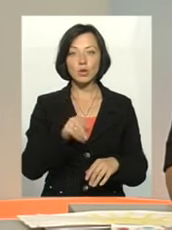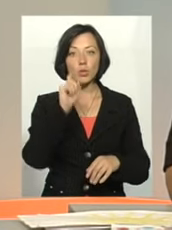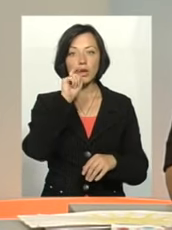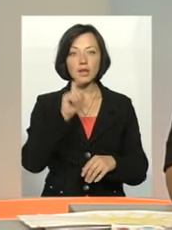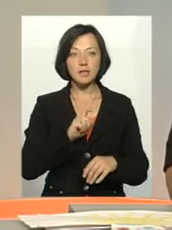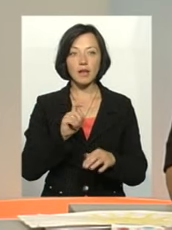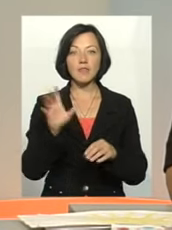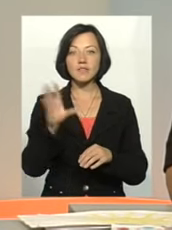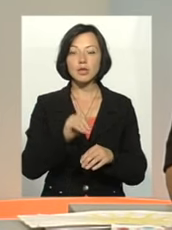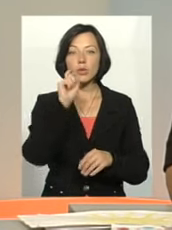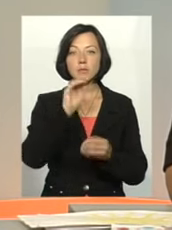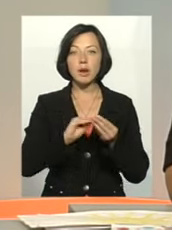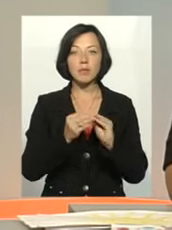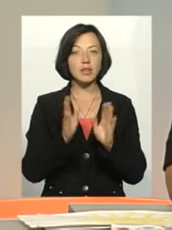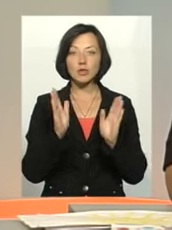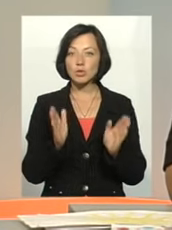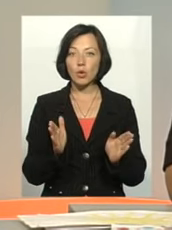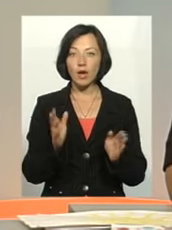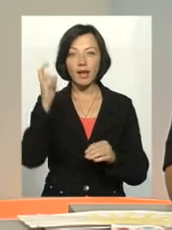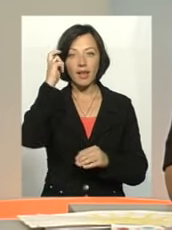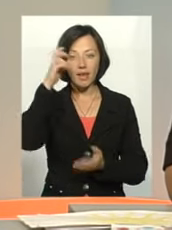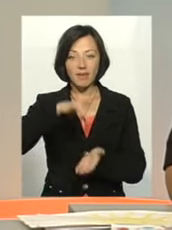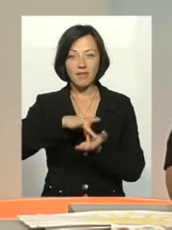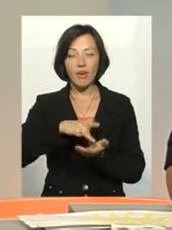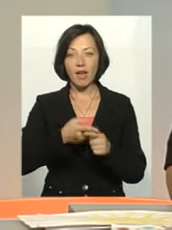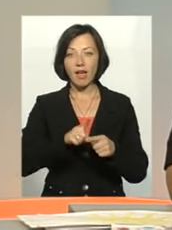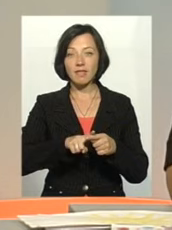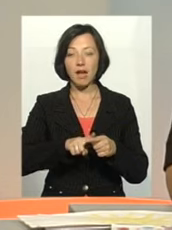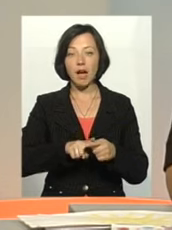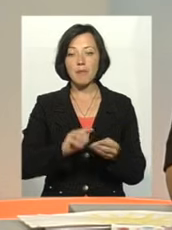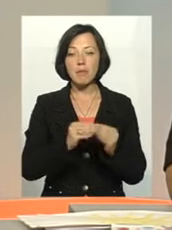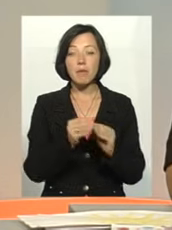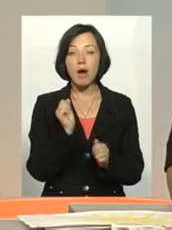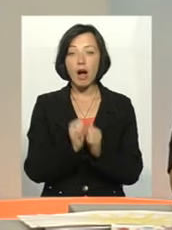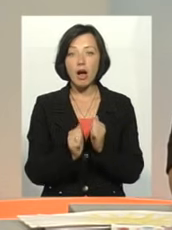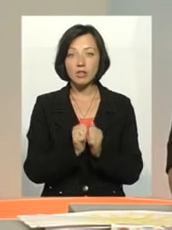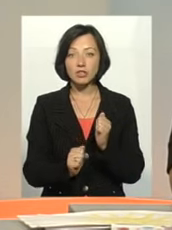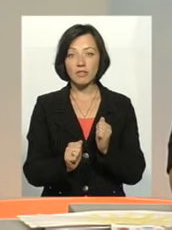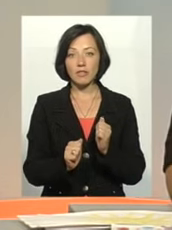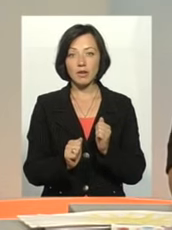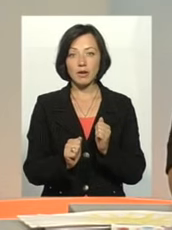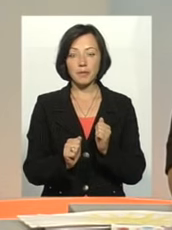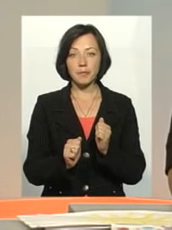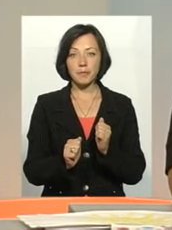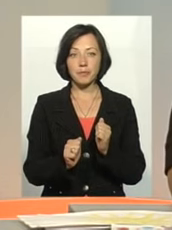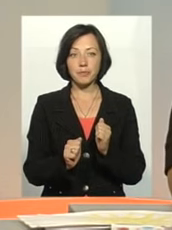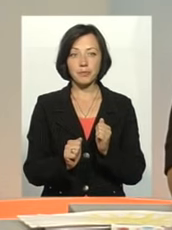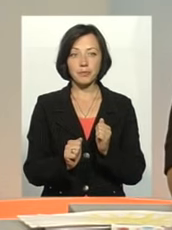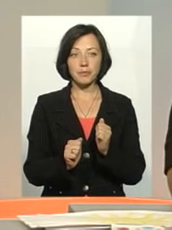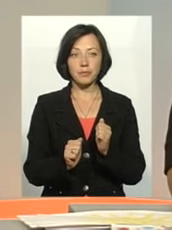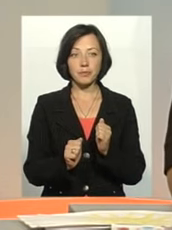Всеукраинские проблемы – это не только проблемы столицы, это действительно проблемы каждого члена, каждого